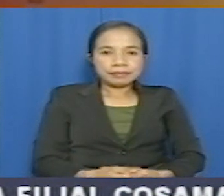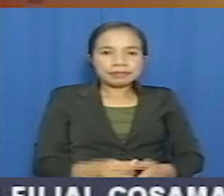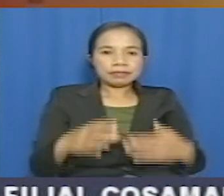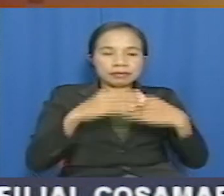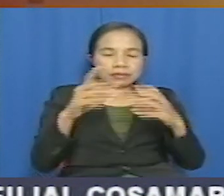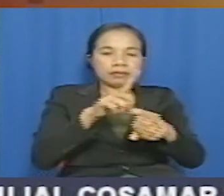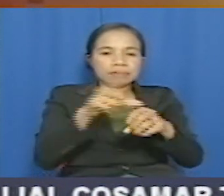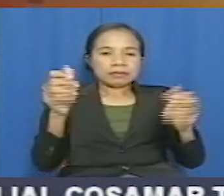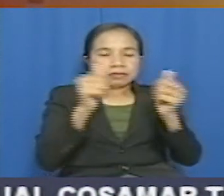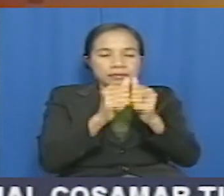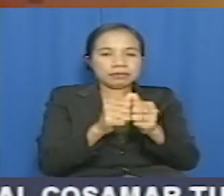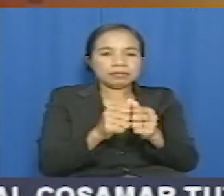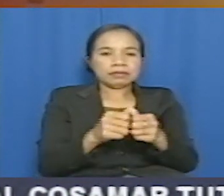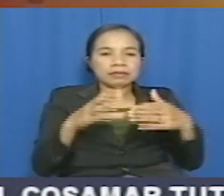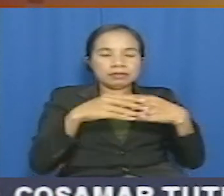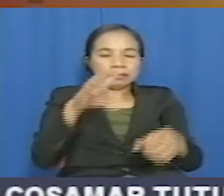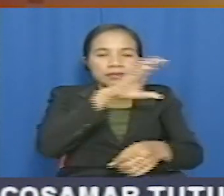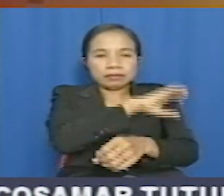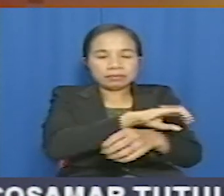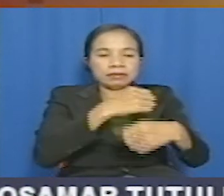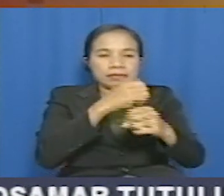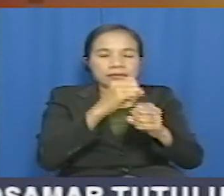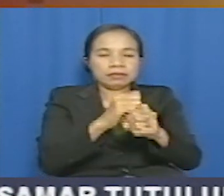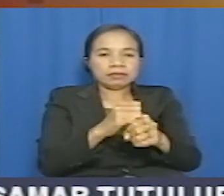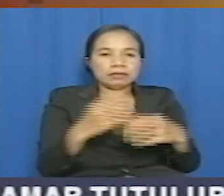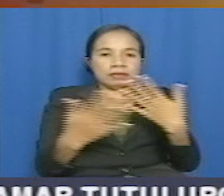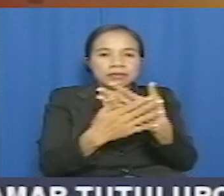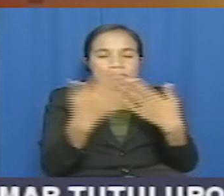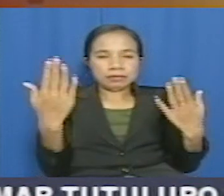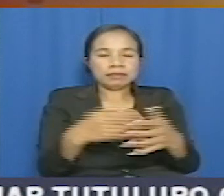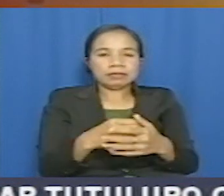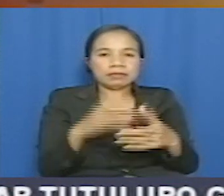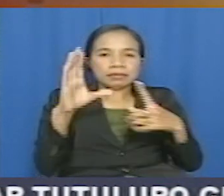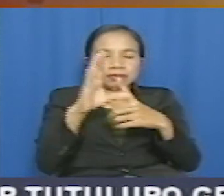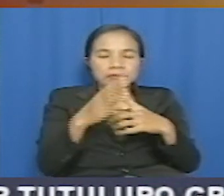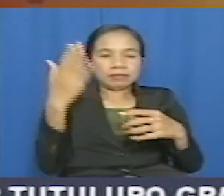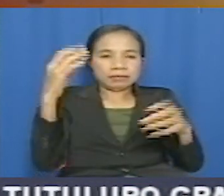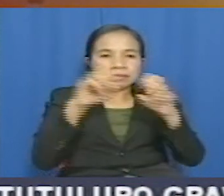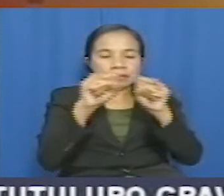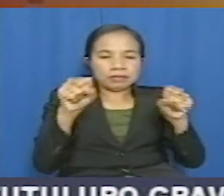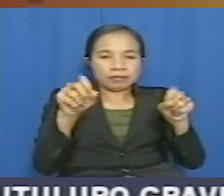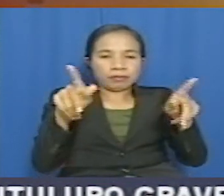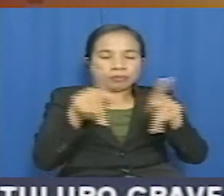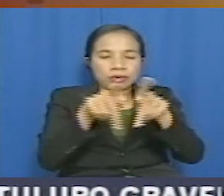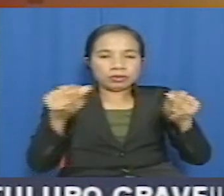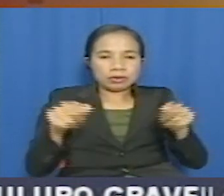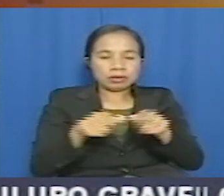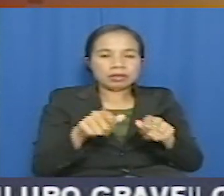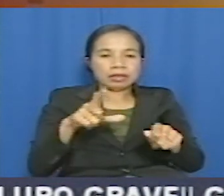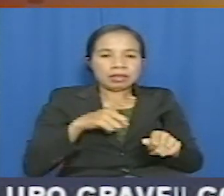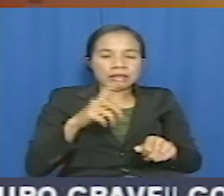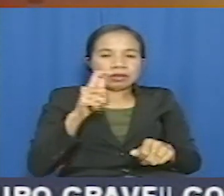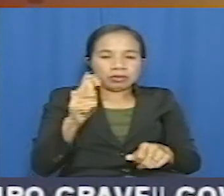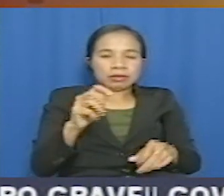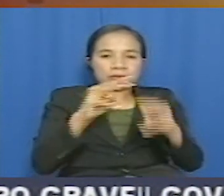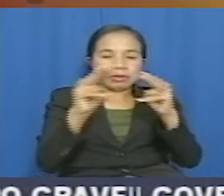Autori resi lokala motu ko autori dari siguranza alo lansamento mata dalan tarabando ia suku di lor postu administrativo la kluta